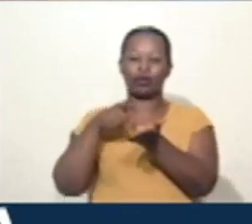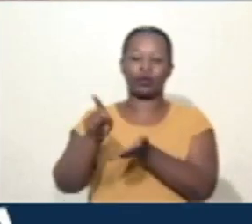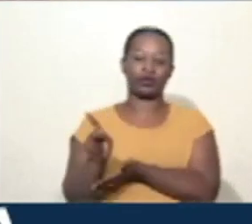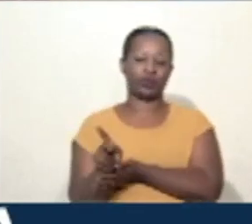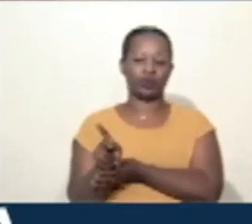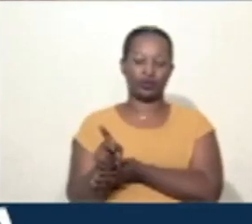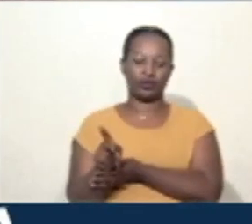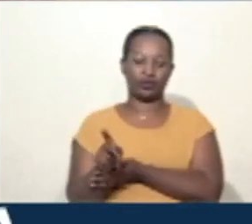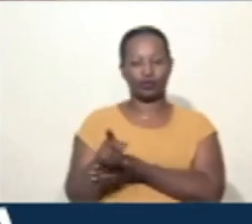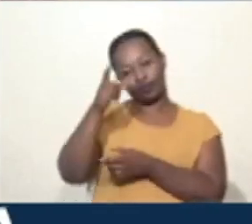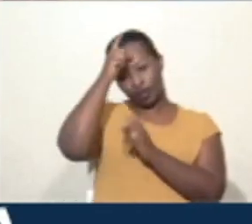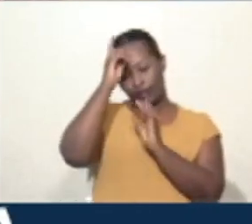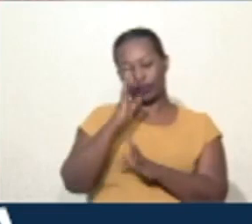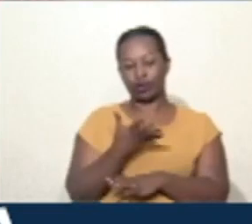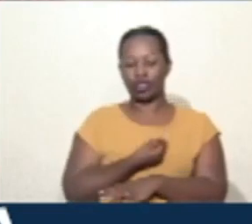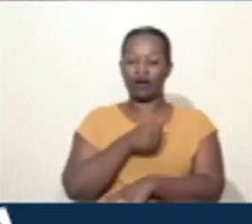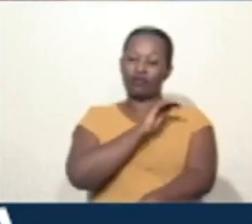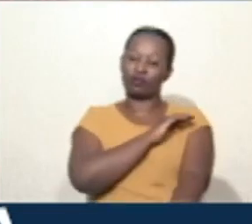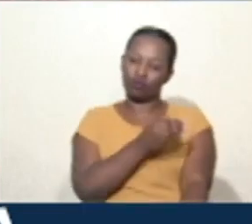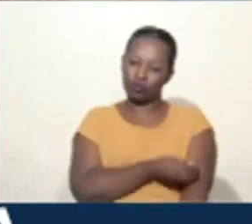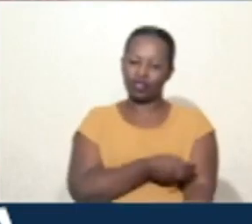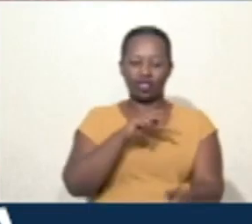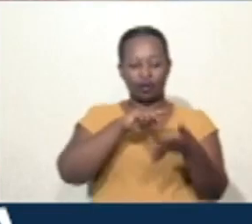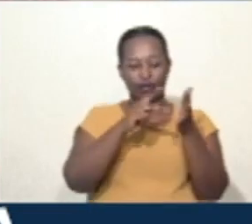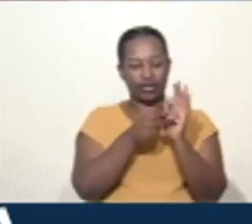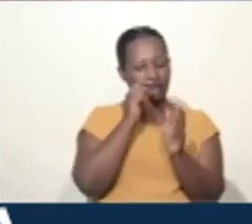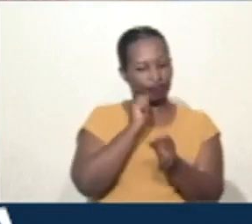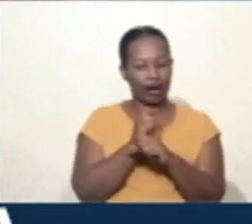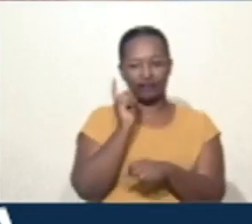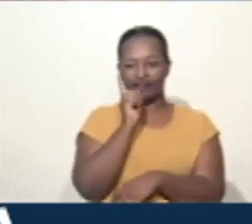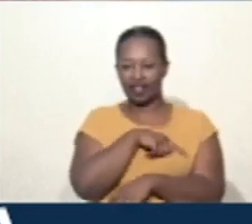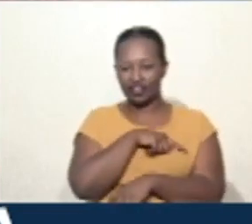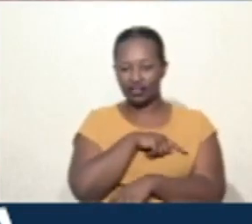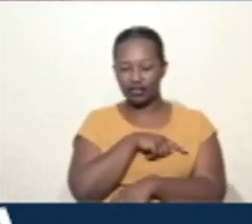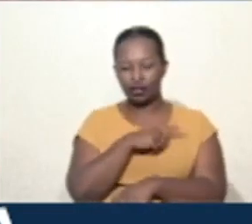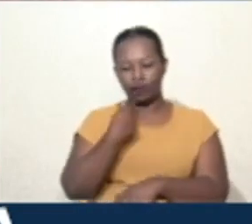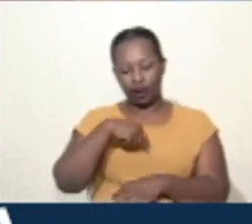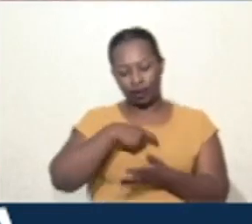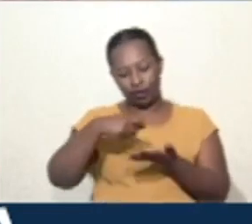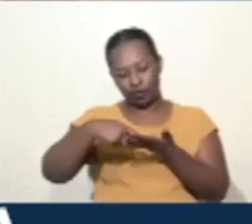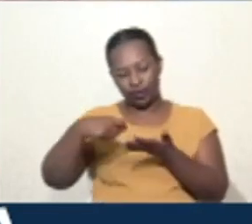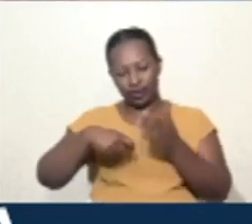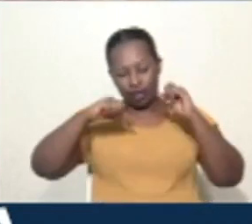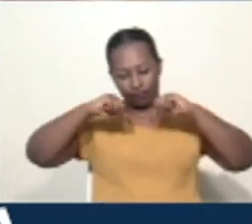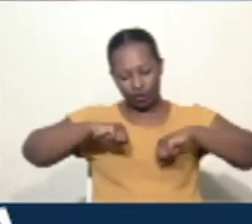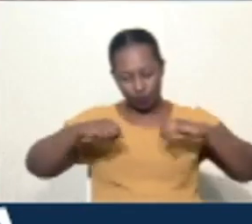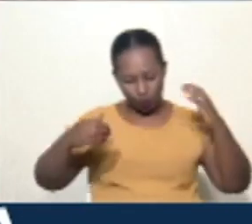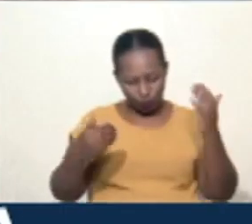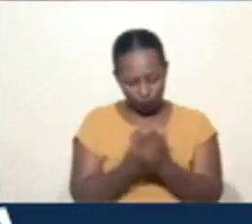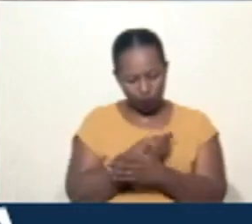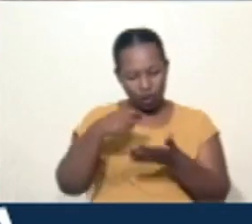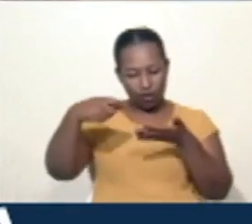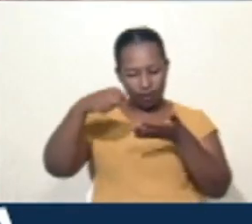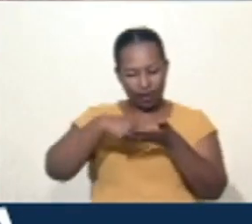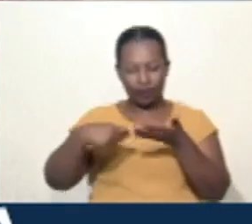ukuvuga abaturage bafite ubushobozi imishinga yakoze, tubasinyisha amasezerano mashya